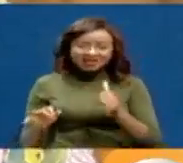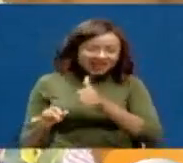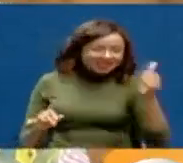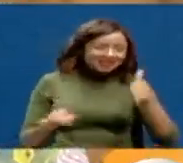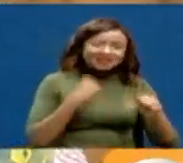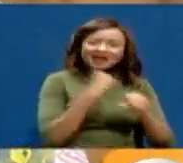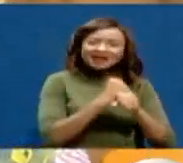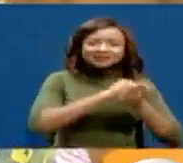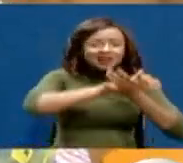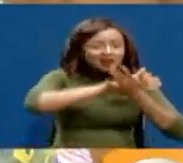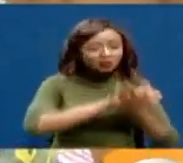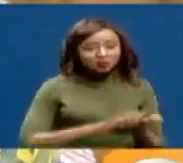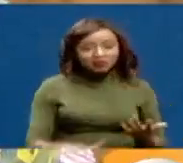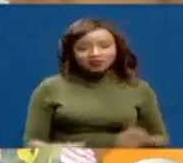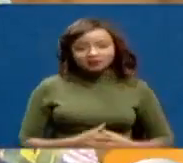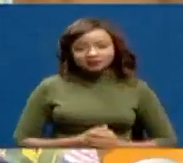ugonjwa.